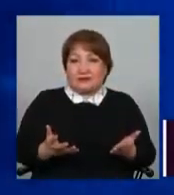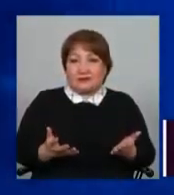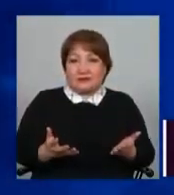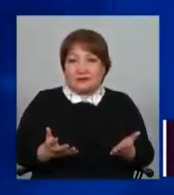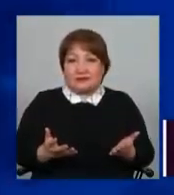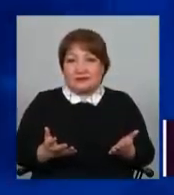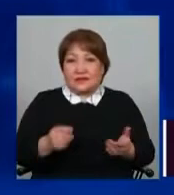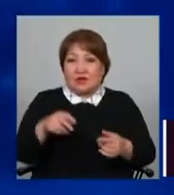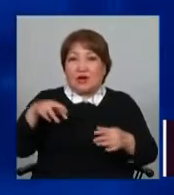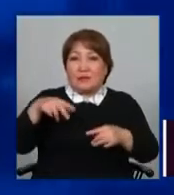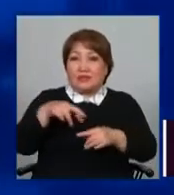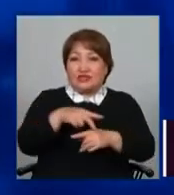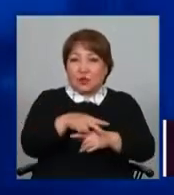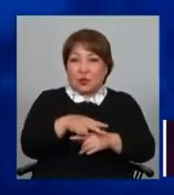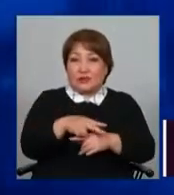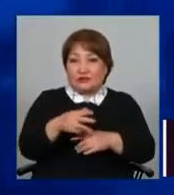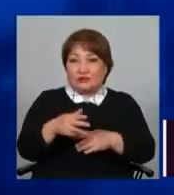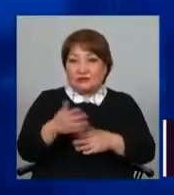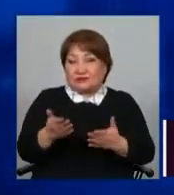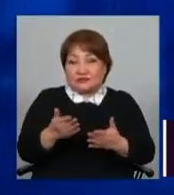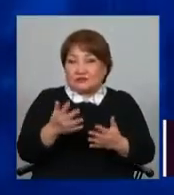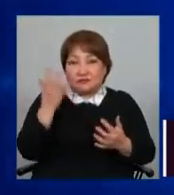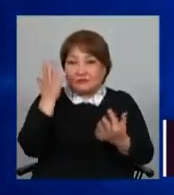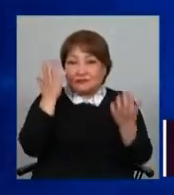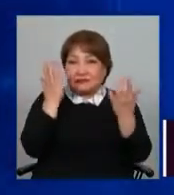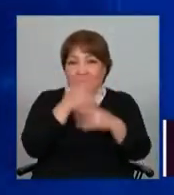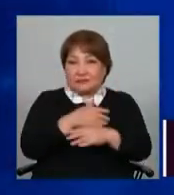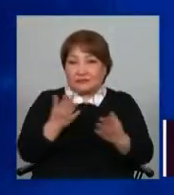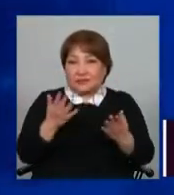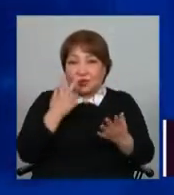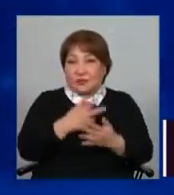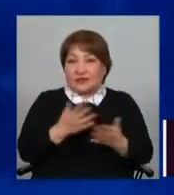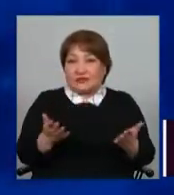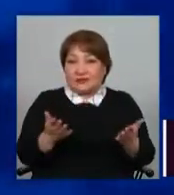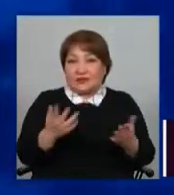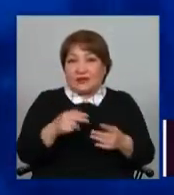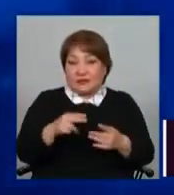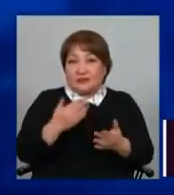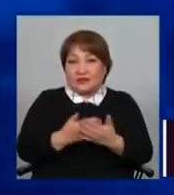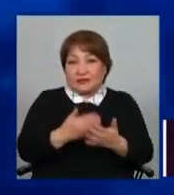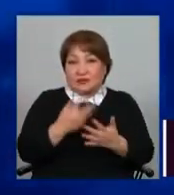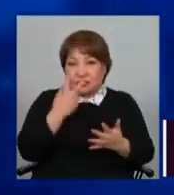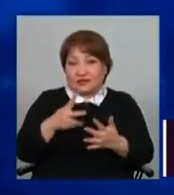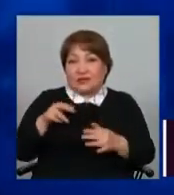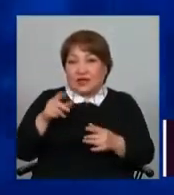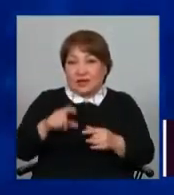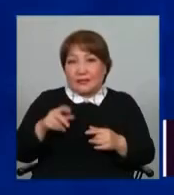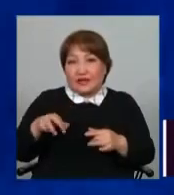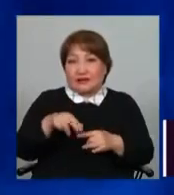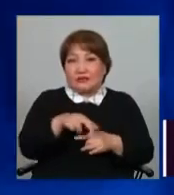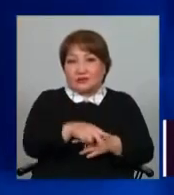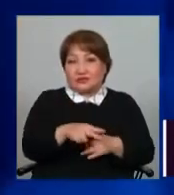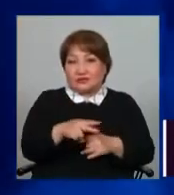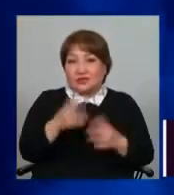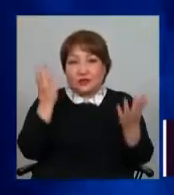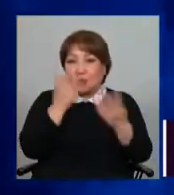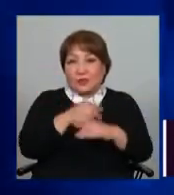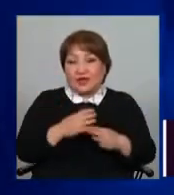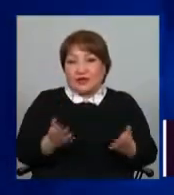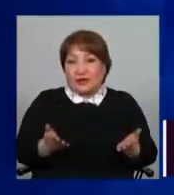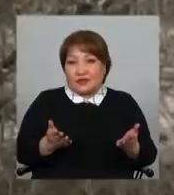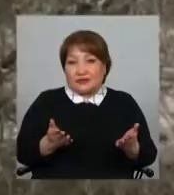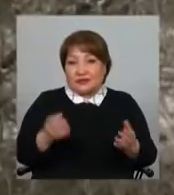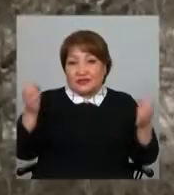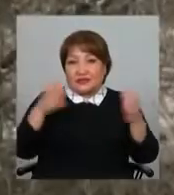Мына пешеход адамдарды не өтсе көрмейсің ғой мысалы. Мына мысалы пешеход адамдар мына қараңдар. Көрмей аламыз мысалыға да, свет